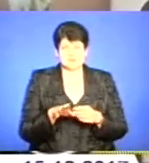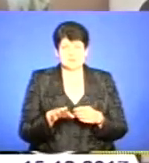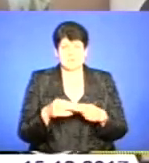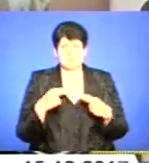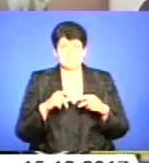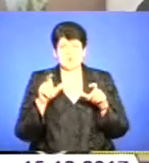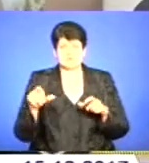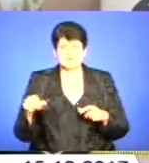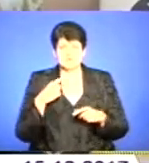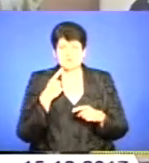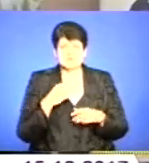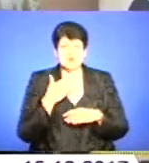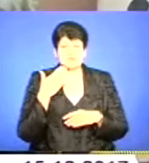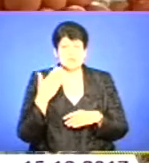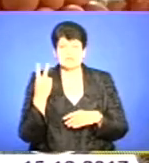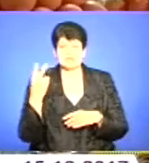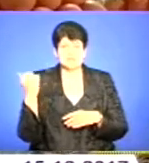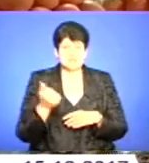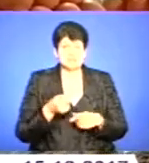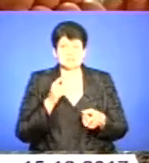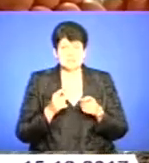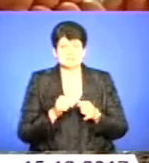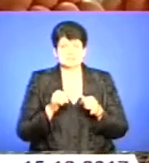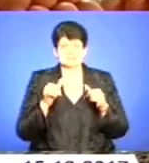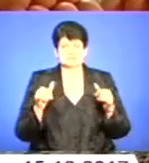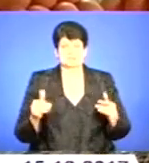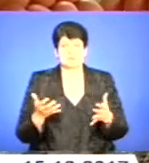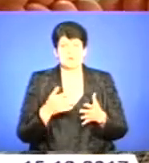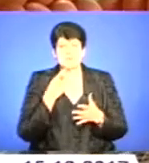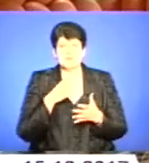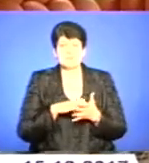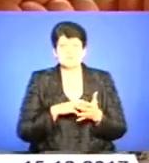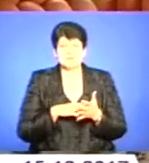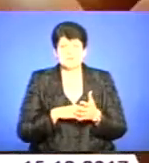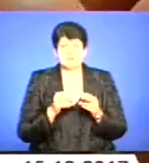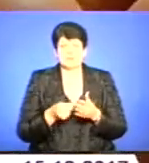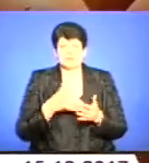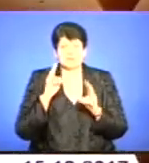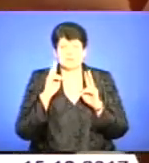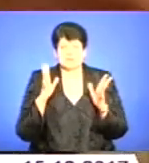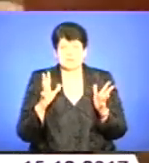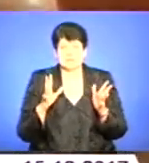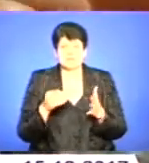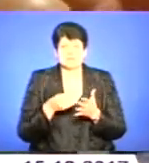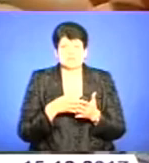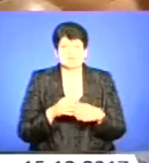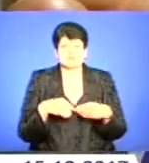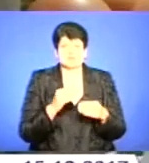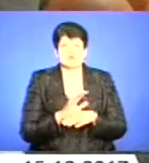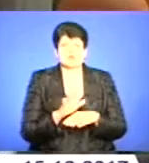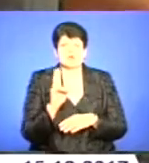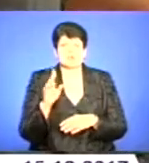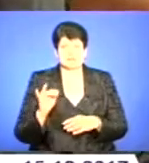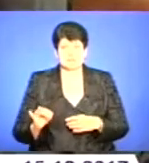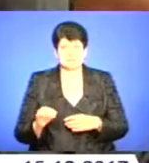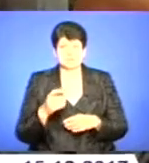Продавці стверджують, за останні два тижні ціна справді зросла на кілька гривень. Кажуть, причини подорожчання не знають. Ціну встановлюють виробники. Яйця в